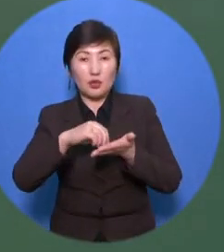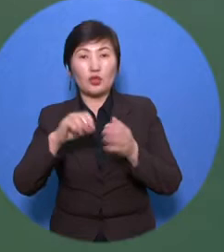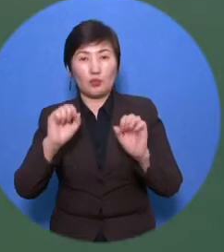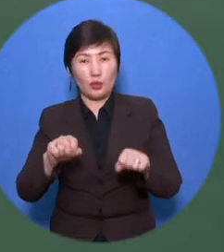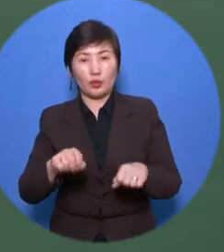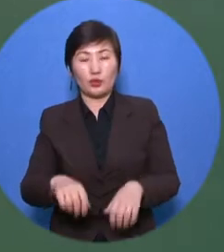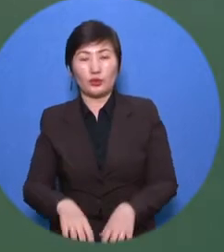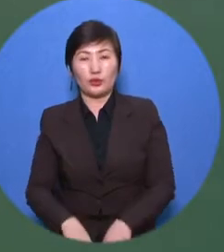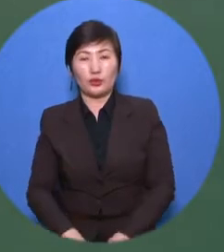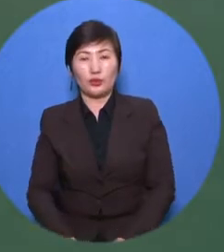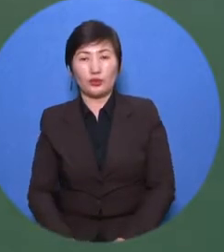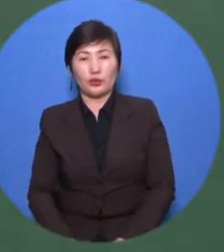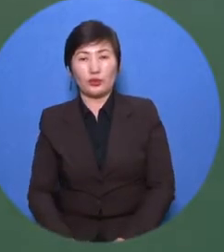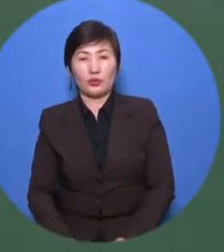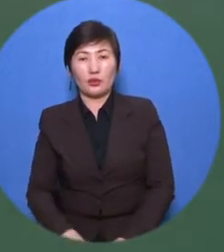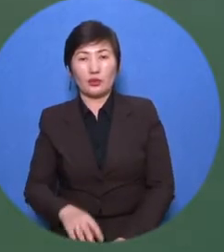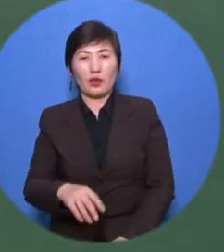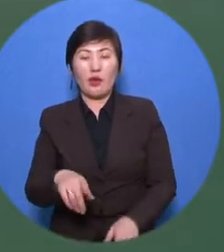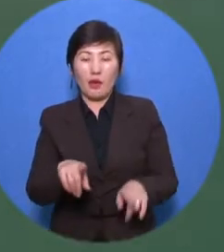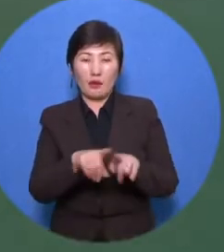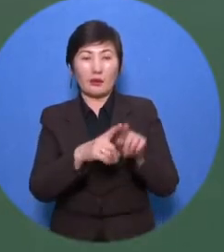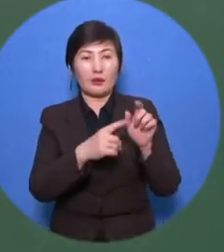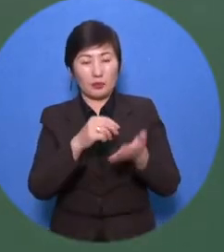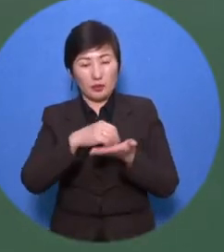учраас энэ хэлбэрээр нь бичиж харуулъя.